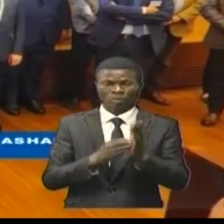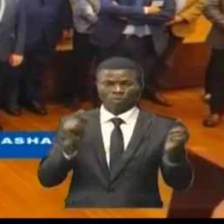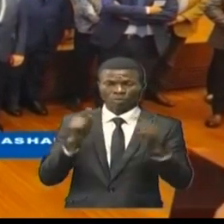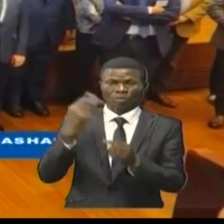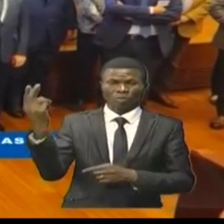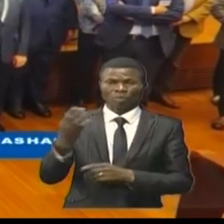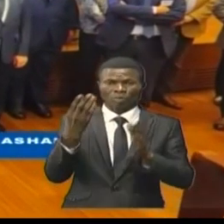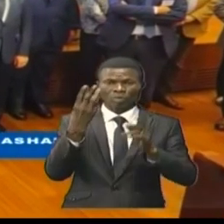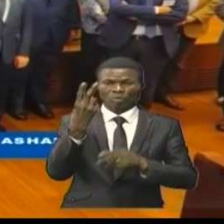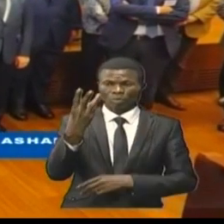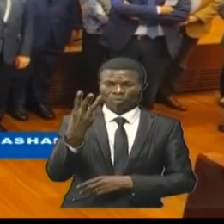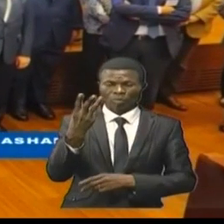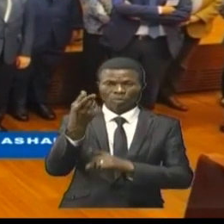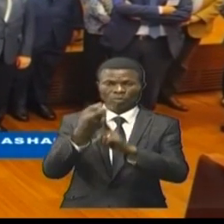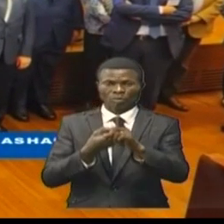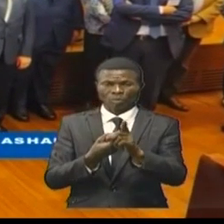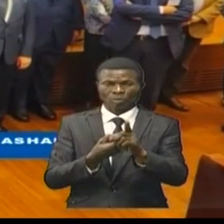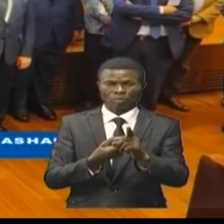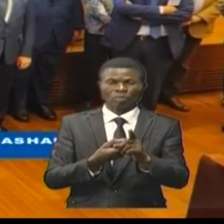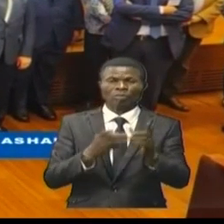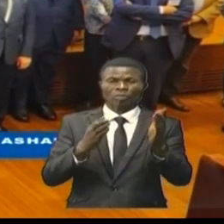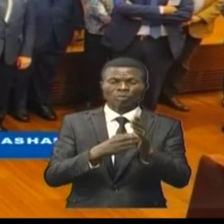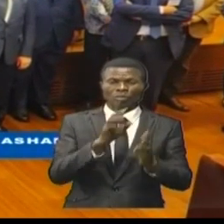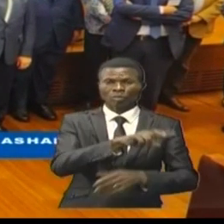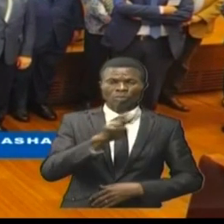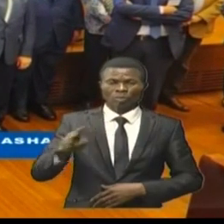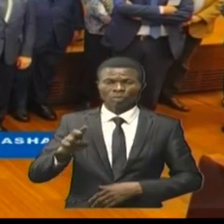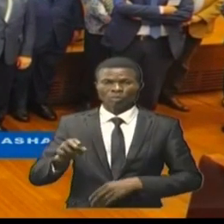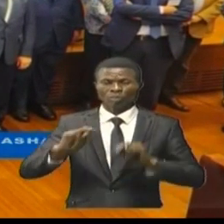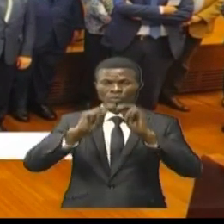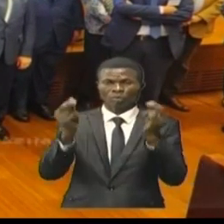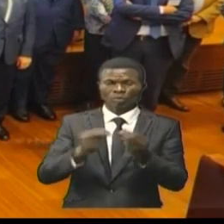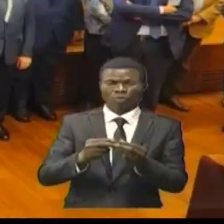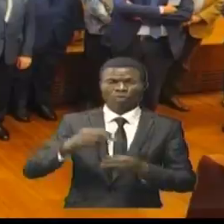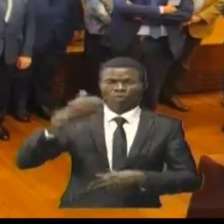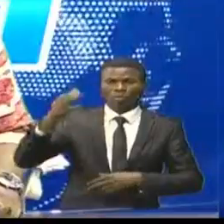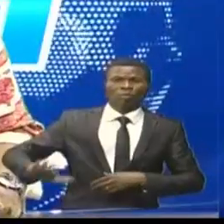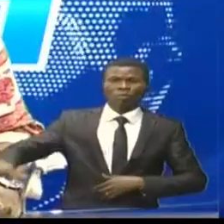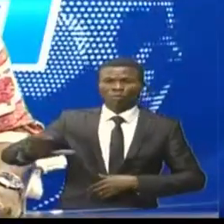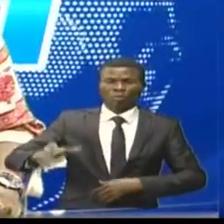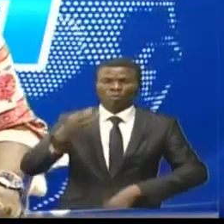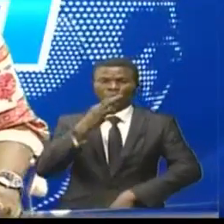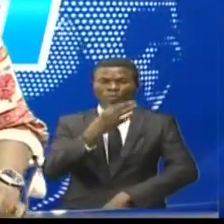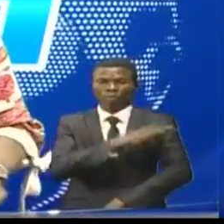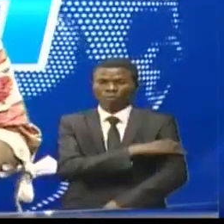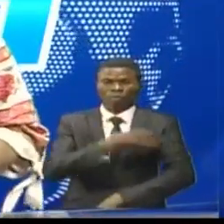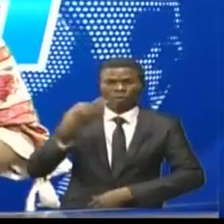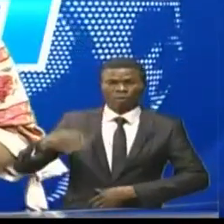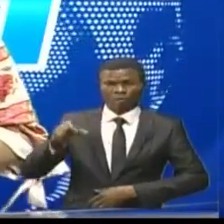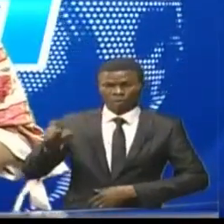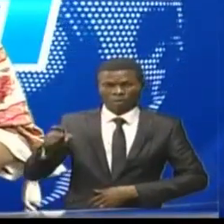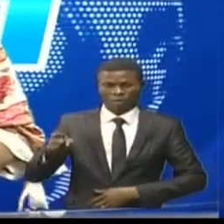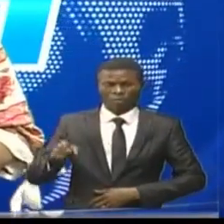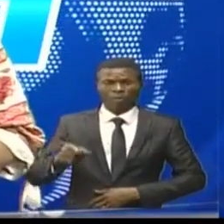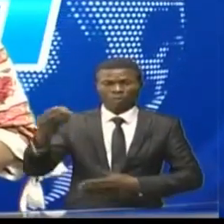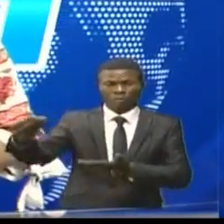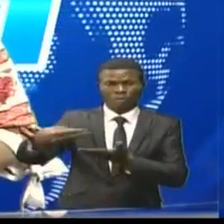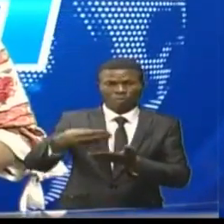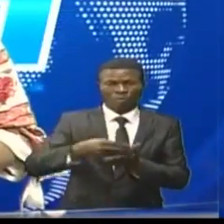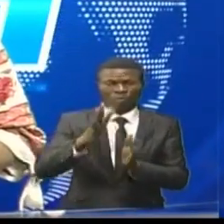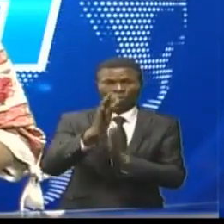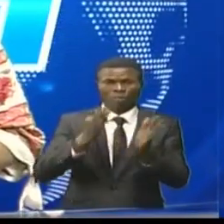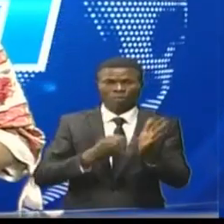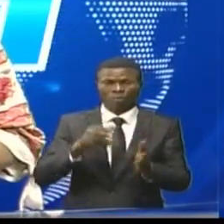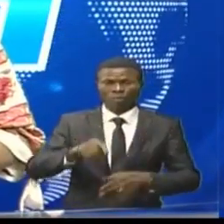au 23 septembre 2022 au quartier général de l'UNESCO à Paris en France. Il faut mobiliser 18